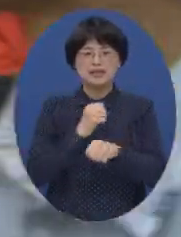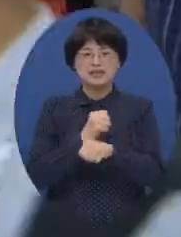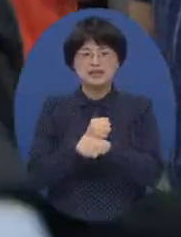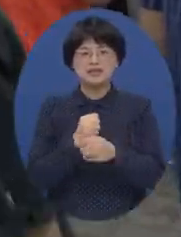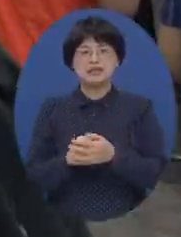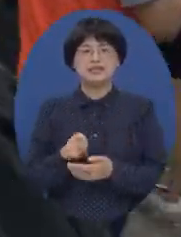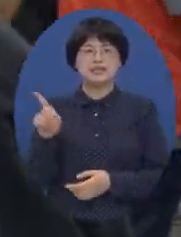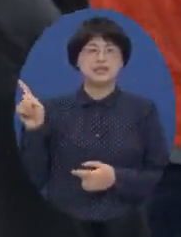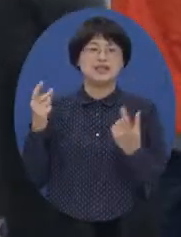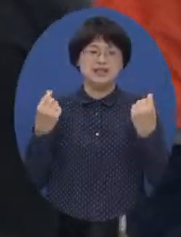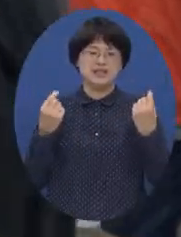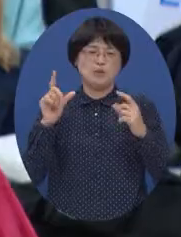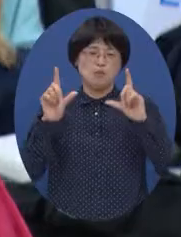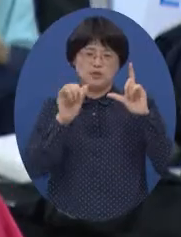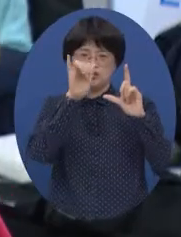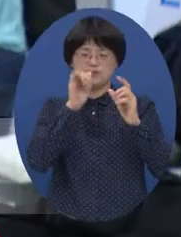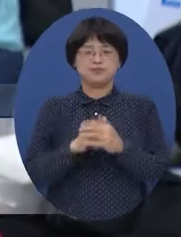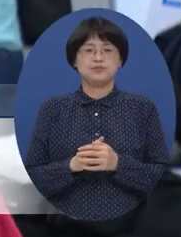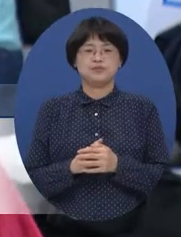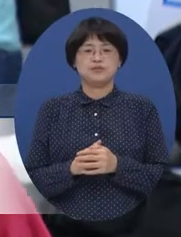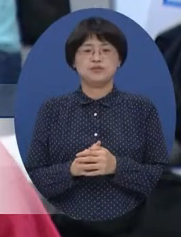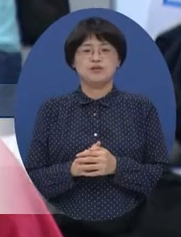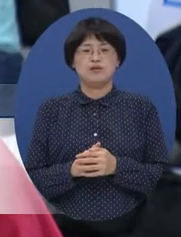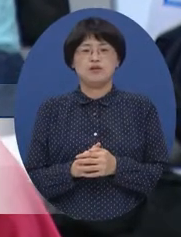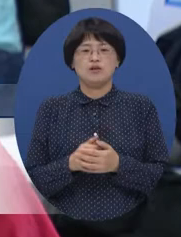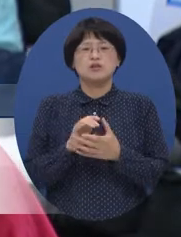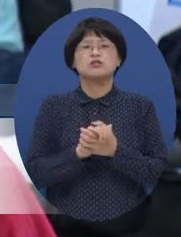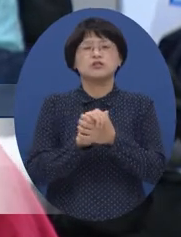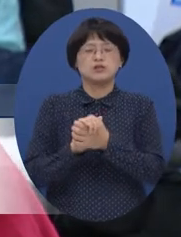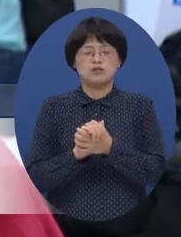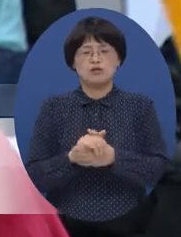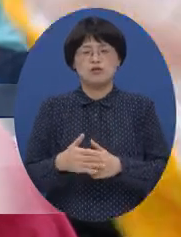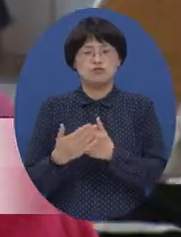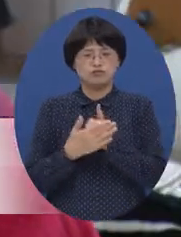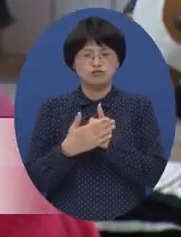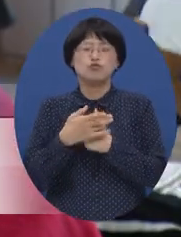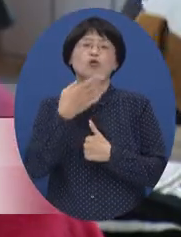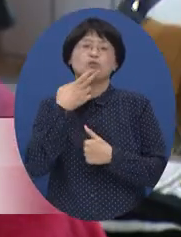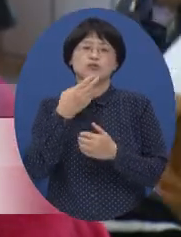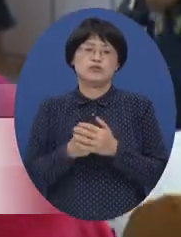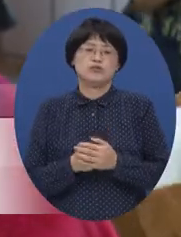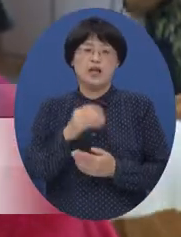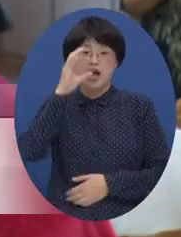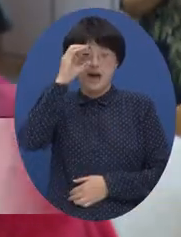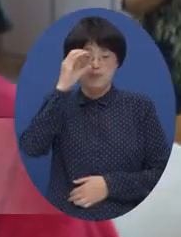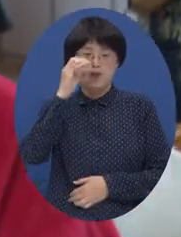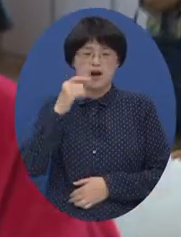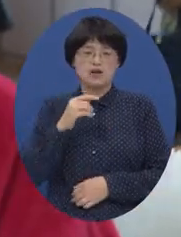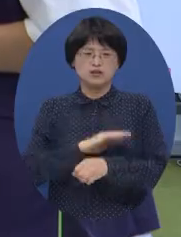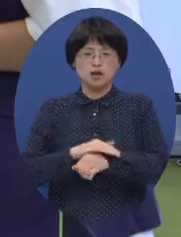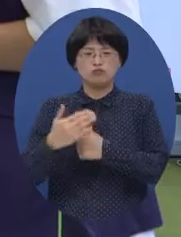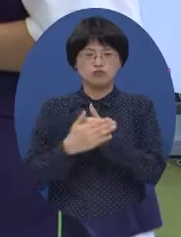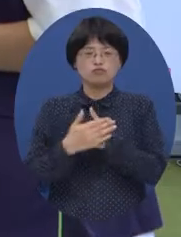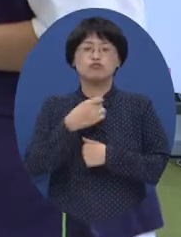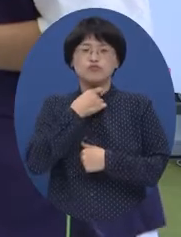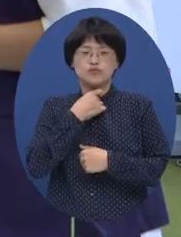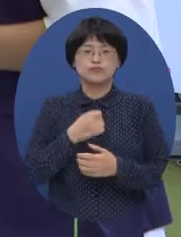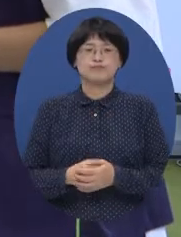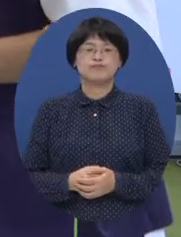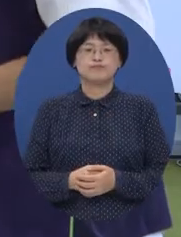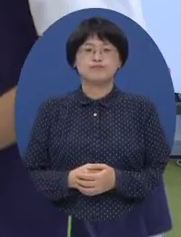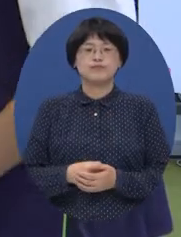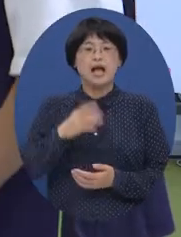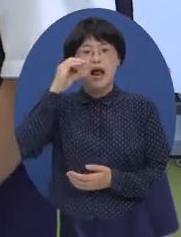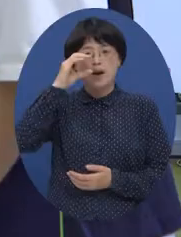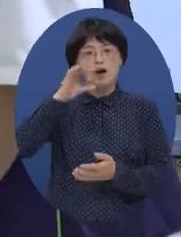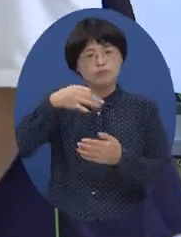눈앞에 던지는 사람도 있습니다. 불친절한 손님 만나면 되게 어려웠던 것 같아요. 알바생들을 좀 배려해주면서.